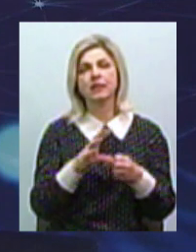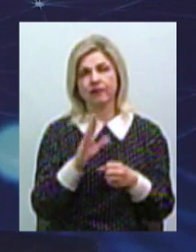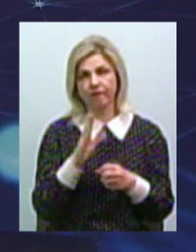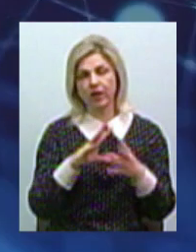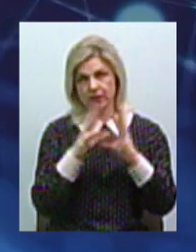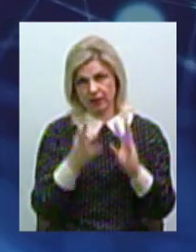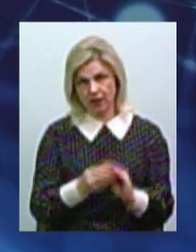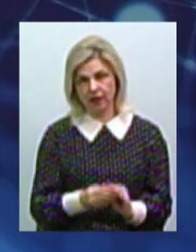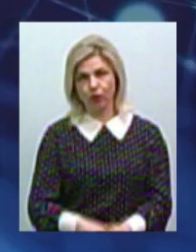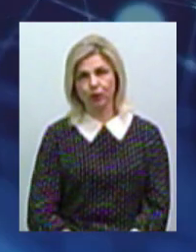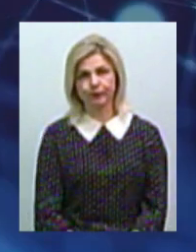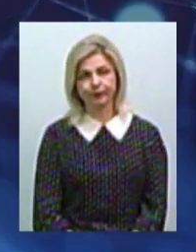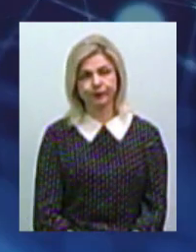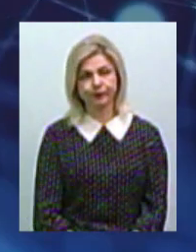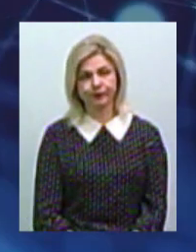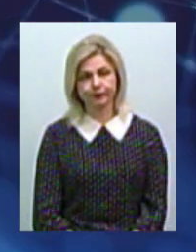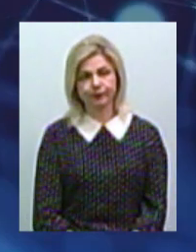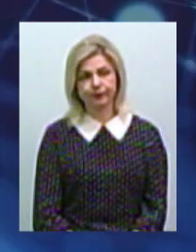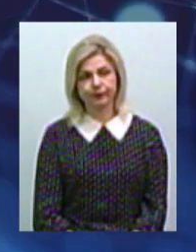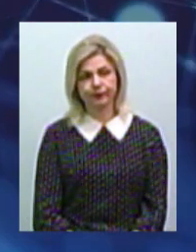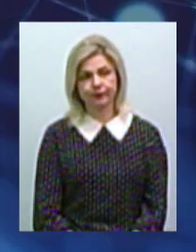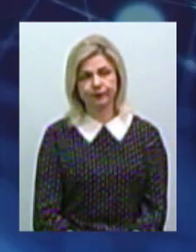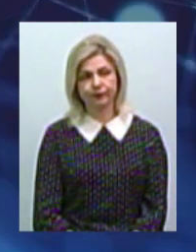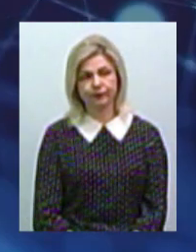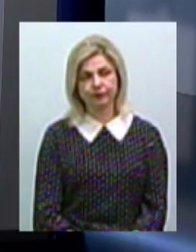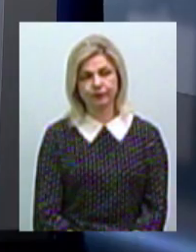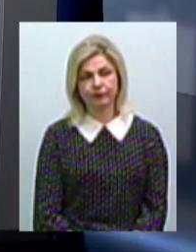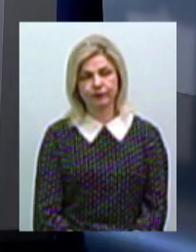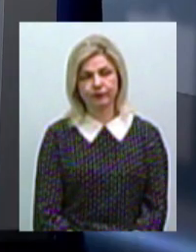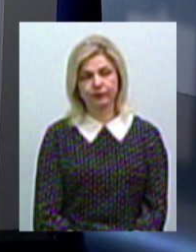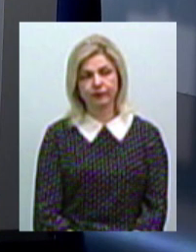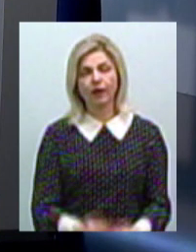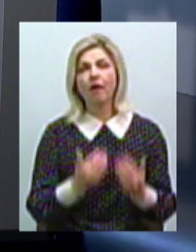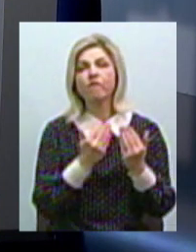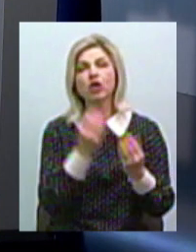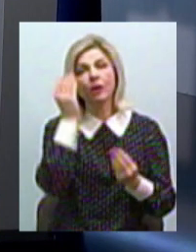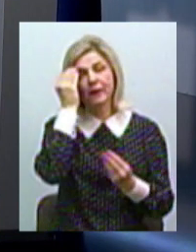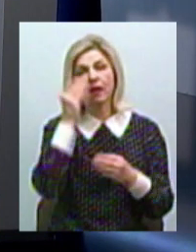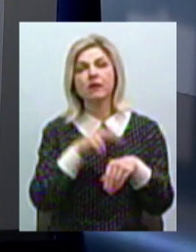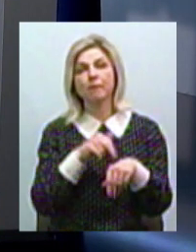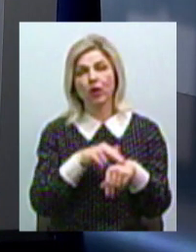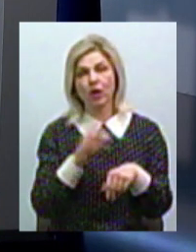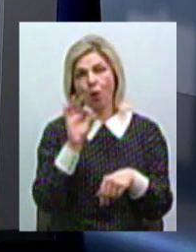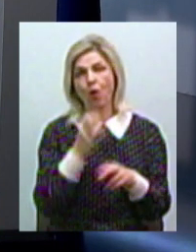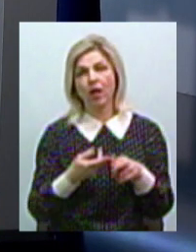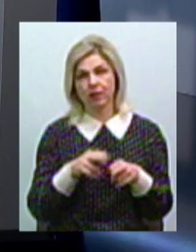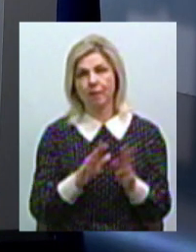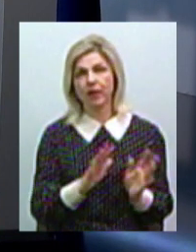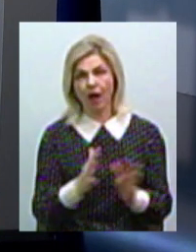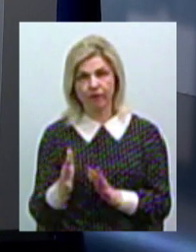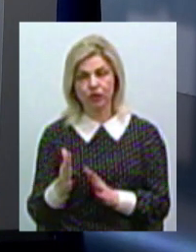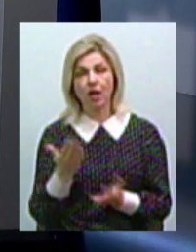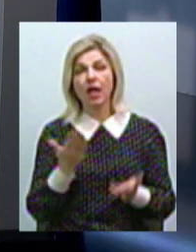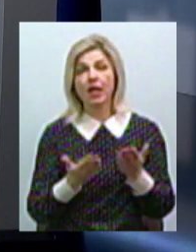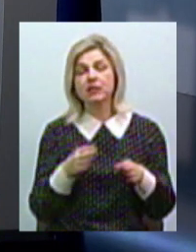зокрема і домашнього насильства. Олександра, ваша думка щодо цього трагічного явища? Якби порівняти, наприклад, стан